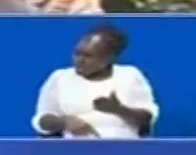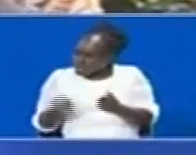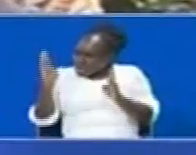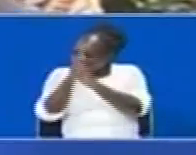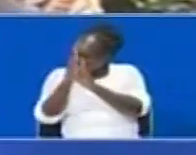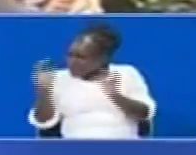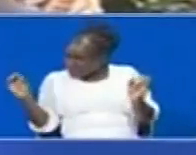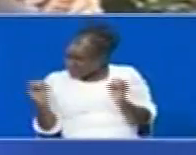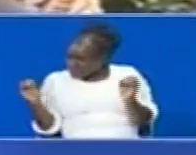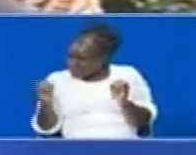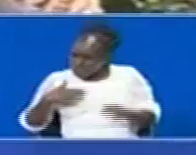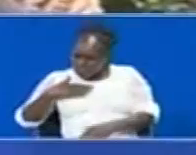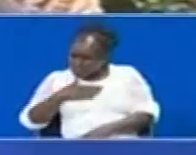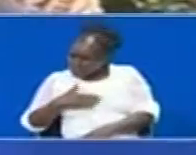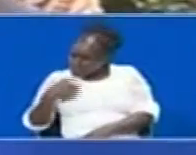Usinifiche.